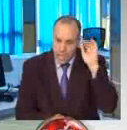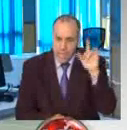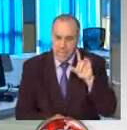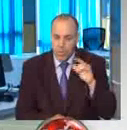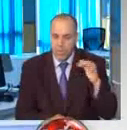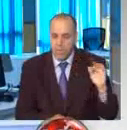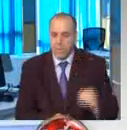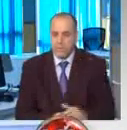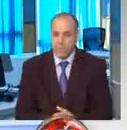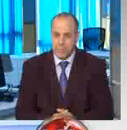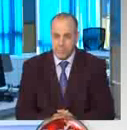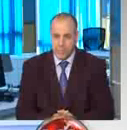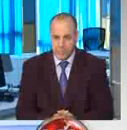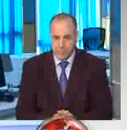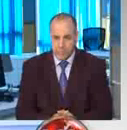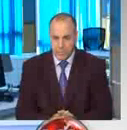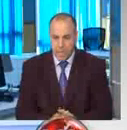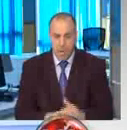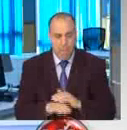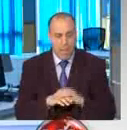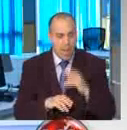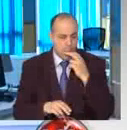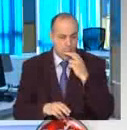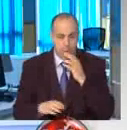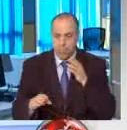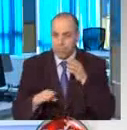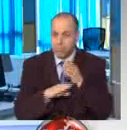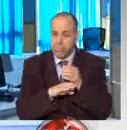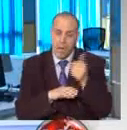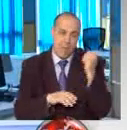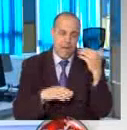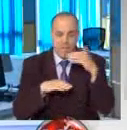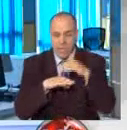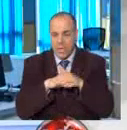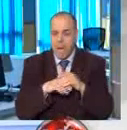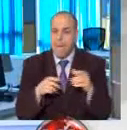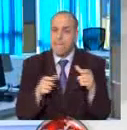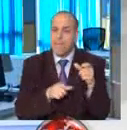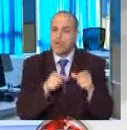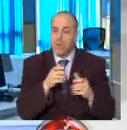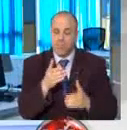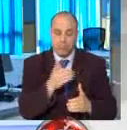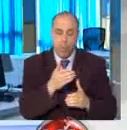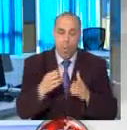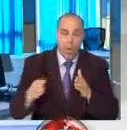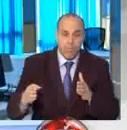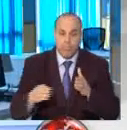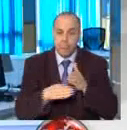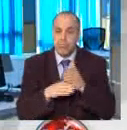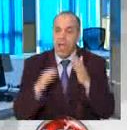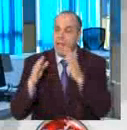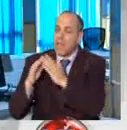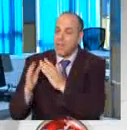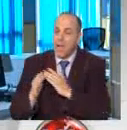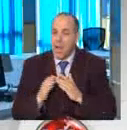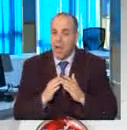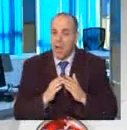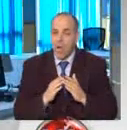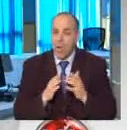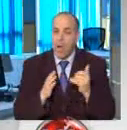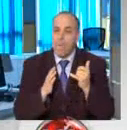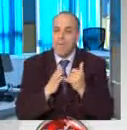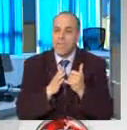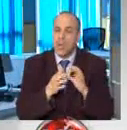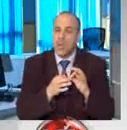لوكسمبورغ. في الشأن الأمني، اقتحمت الليلة الماضية مجموعة مسلحة عددا من المنازل في دوار